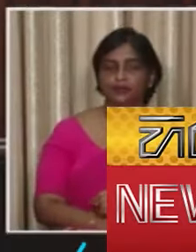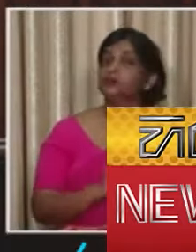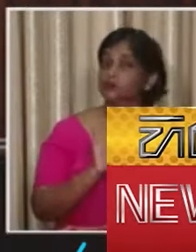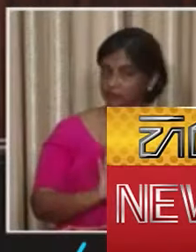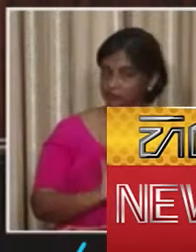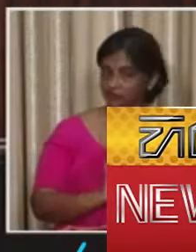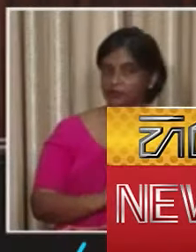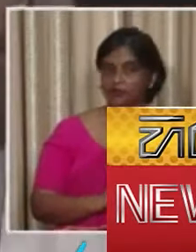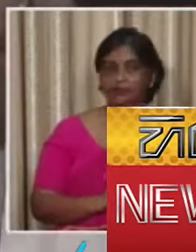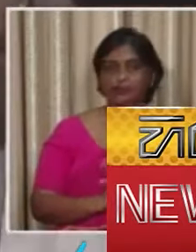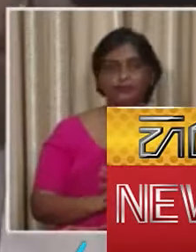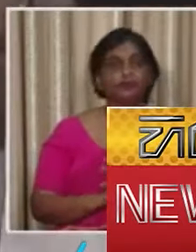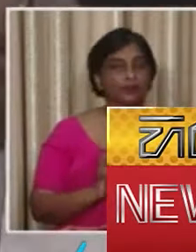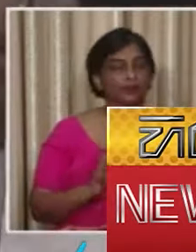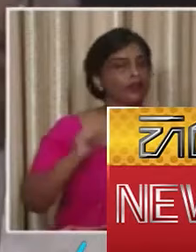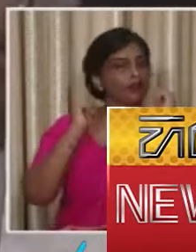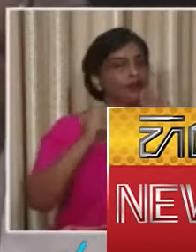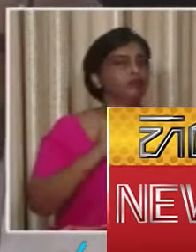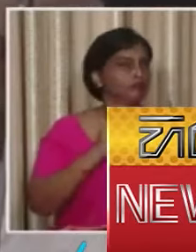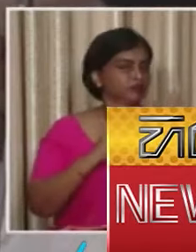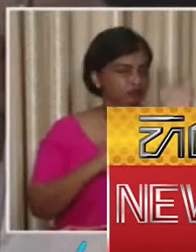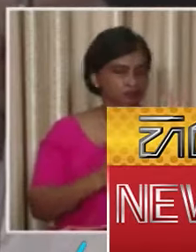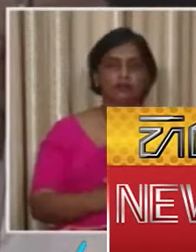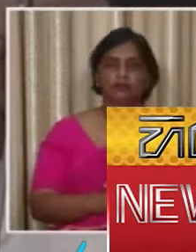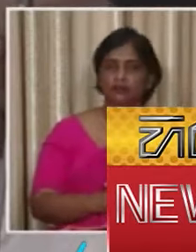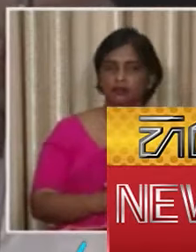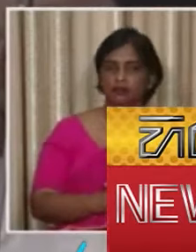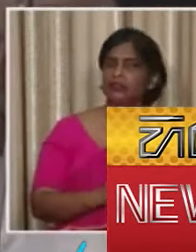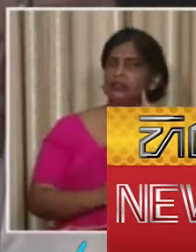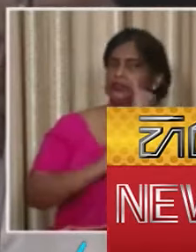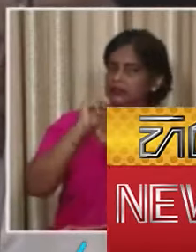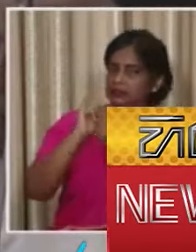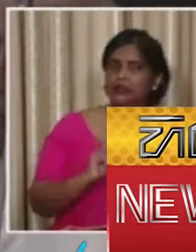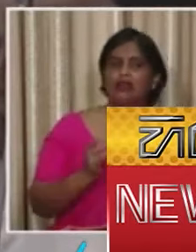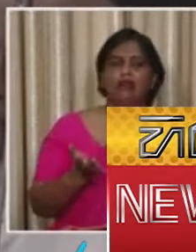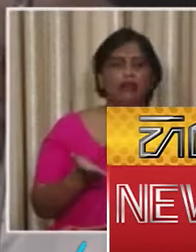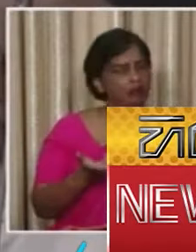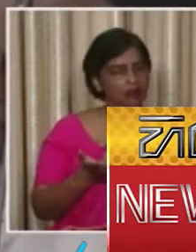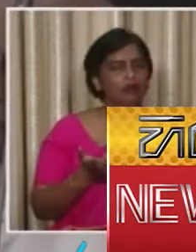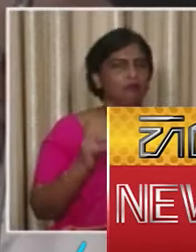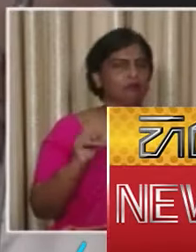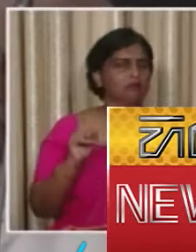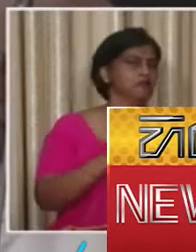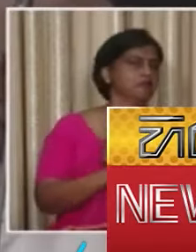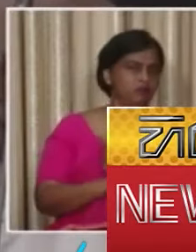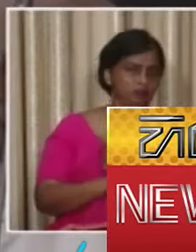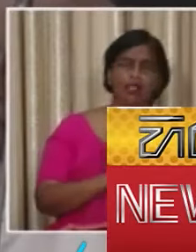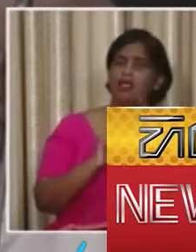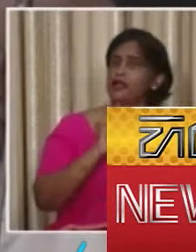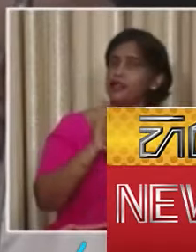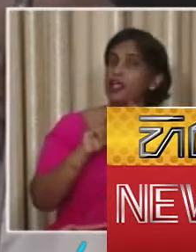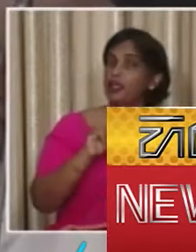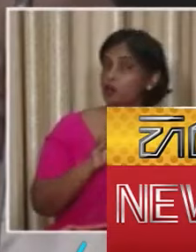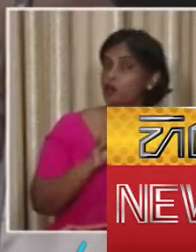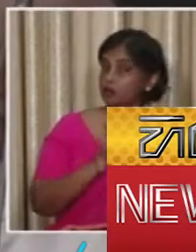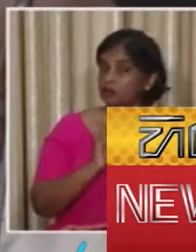හැබැයි අපි සාර්ථක විදියට ගියා. විවේචකයන් ආයෙම පීලි මාරු කරා. IMF